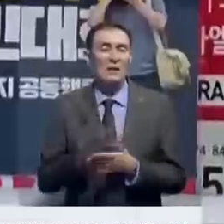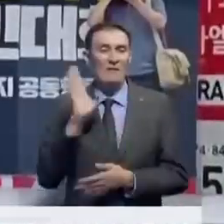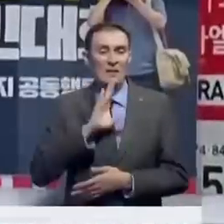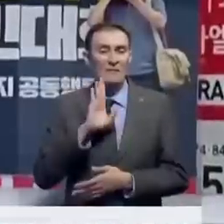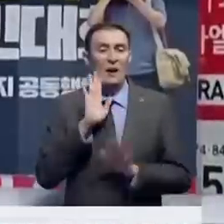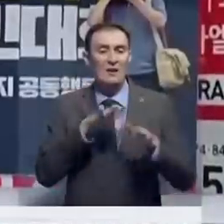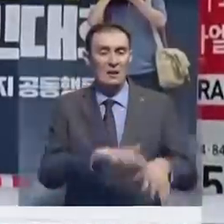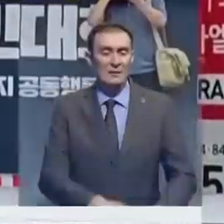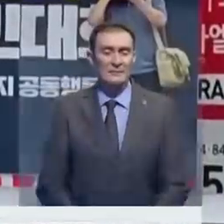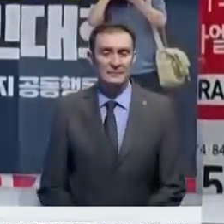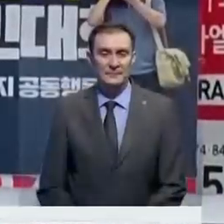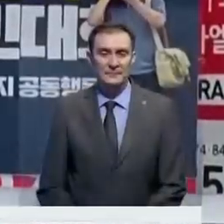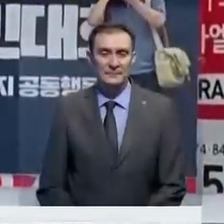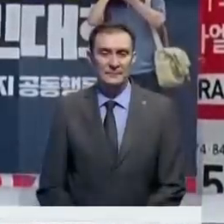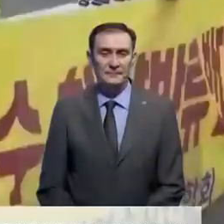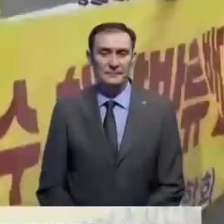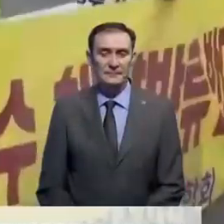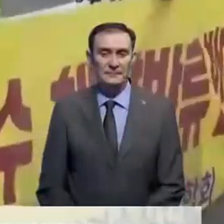разбавленной воды в океан